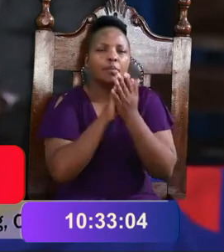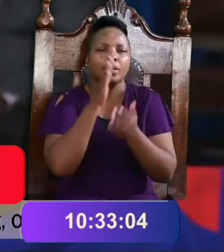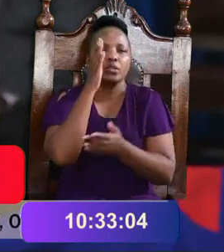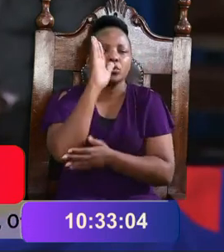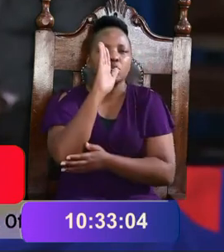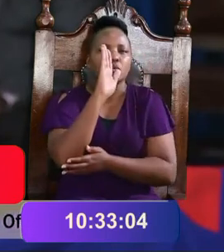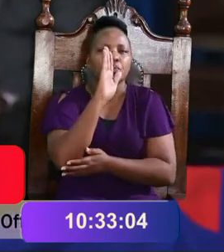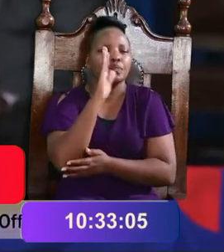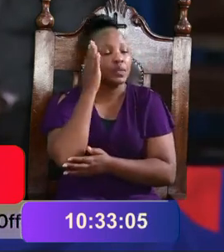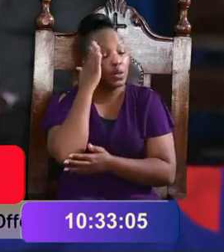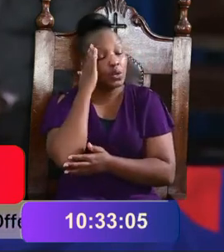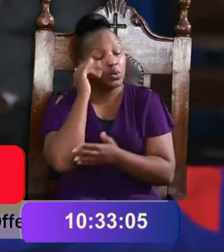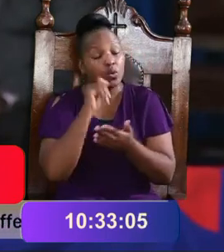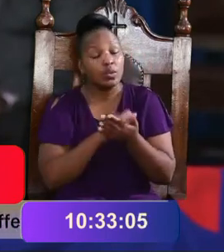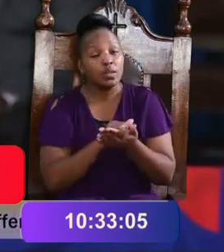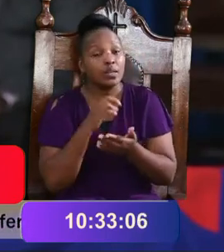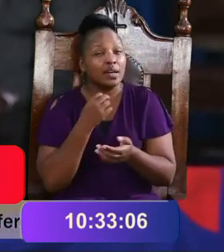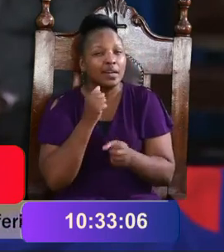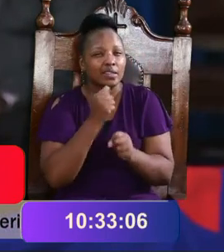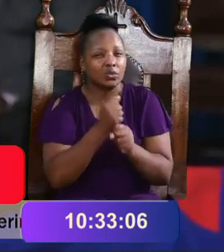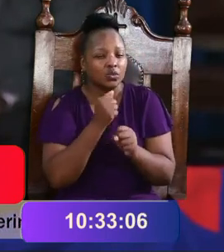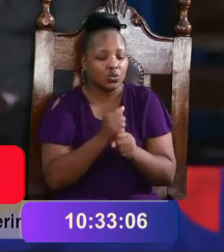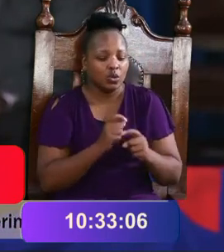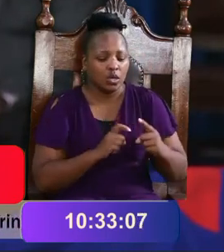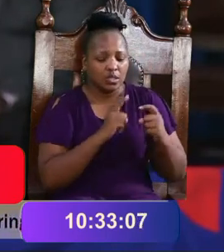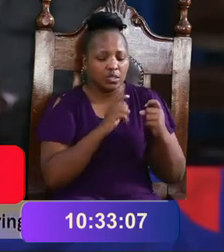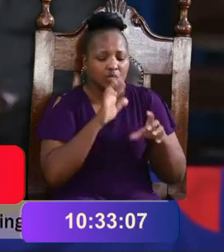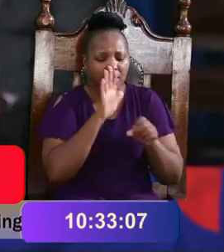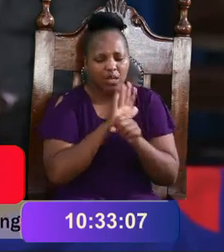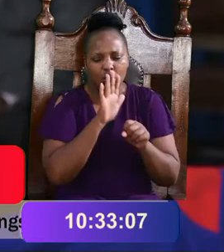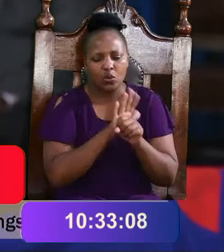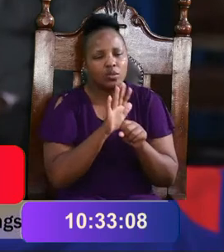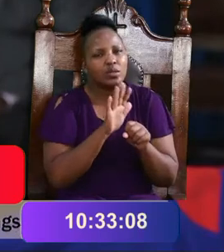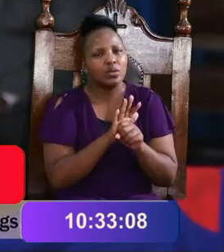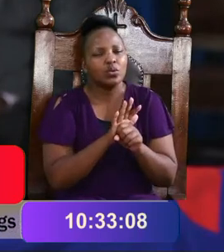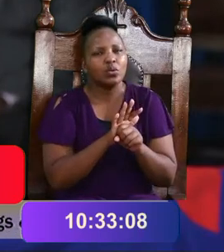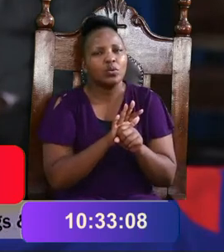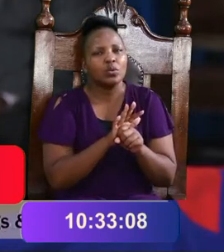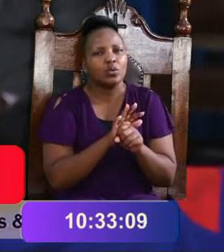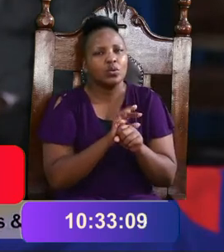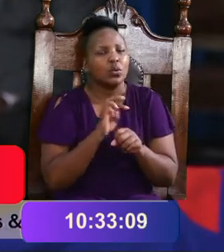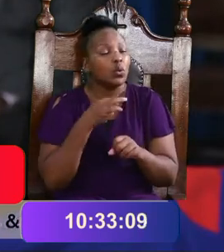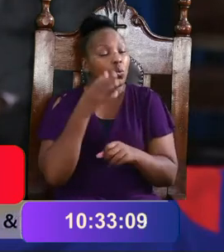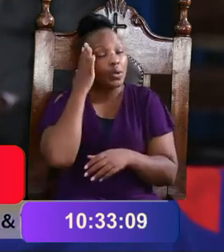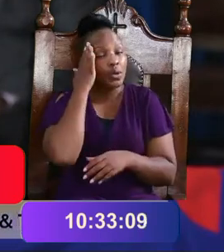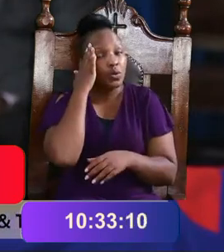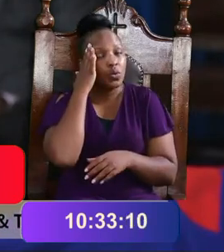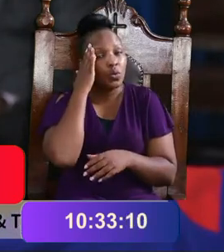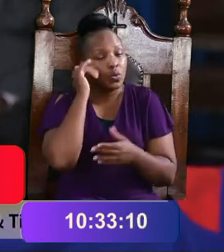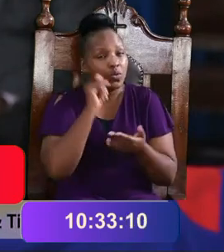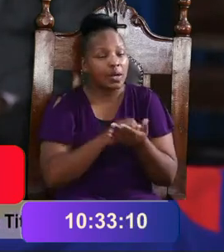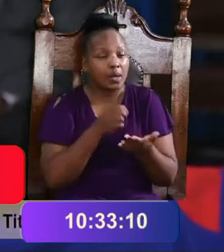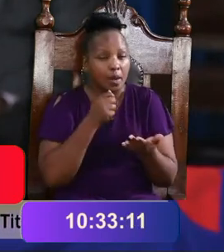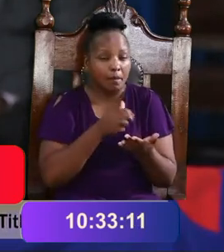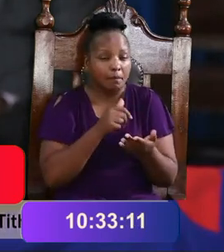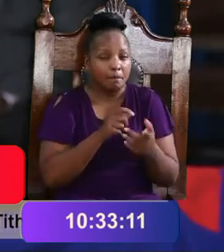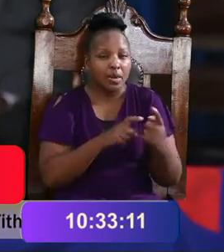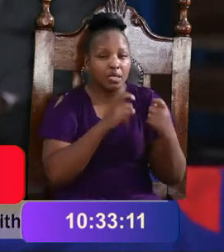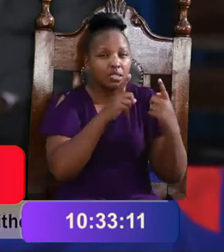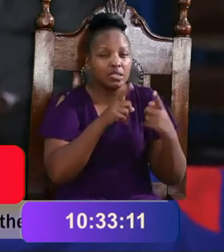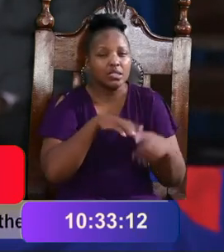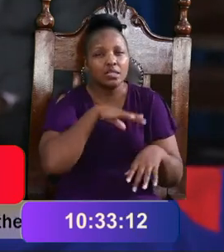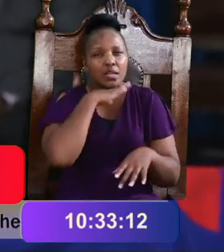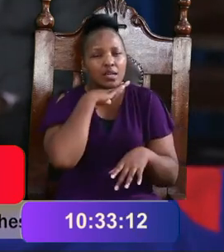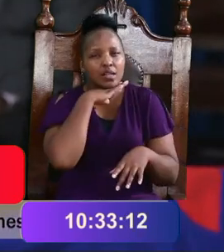tuakuinua. Tuajua kwamba tumetenda dhambi na kupungukiwa na utukufu wako e Bwana. Tuajua kwamba mshahara wa dhambi ni mauti mfalme.